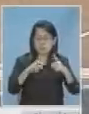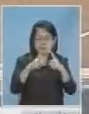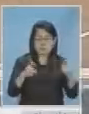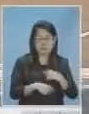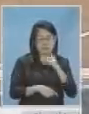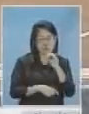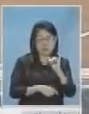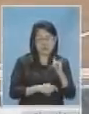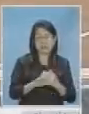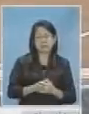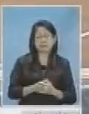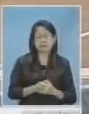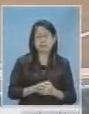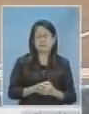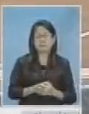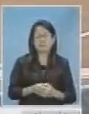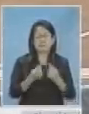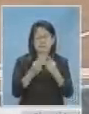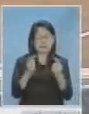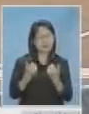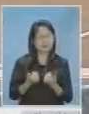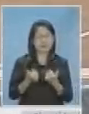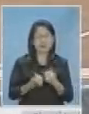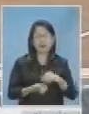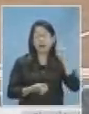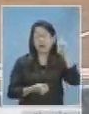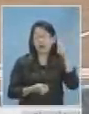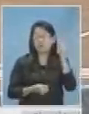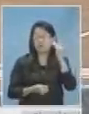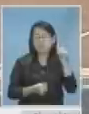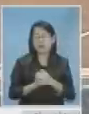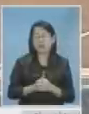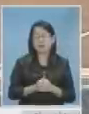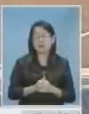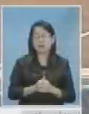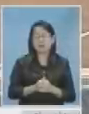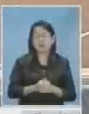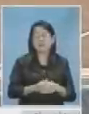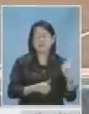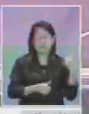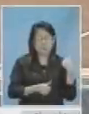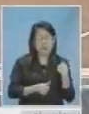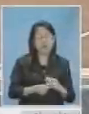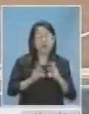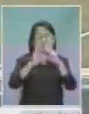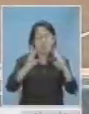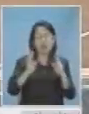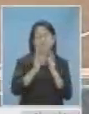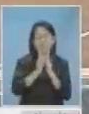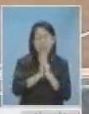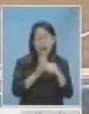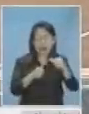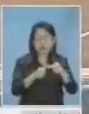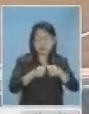ไปแล้วปรากฏว่าวันนี้มีข่าวนะครับวัดพระปรางวัดอรุณนะครับเกิดแล้วครับท่านประธานแล้วท่านประธานอ